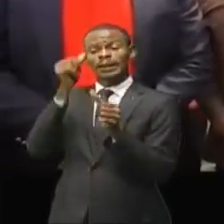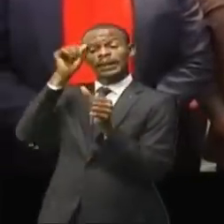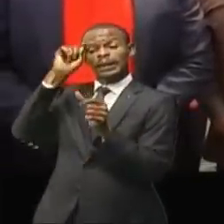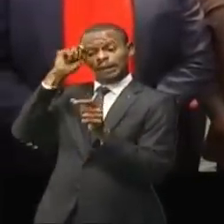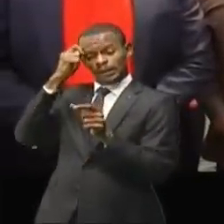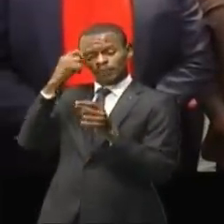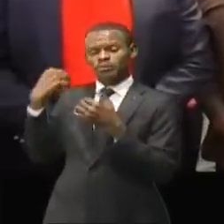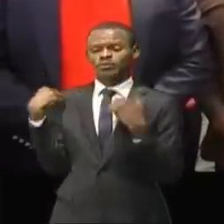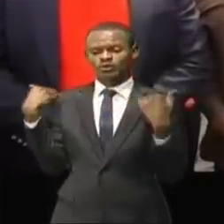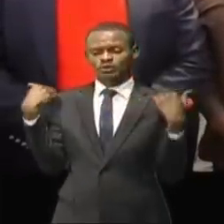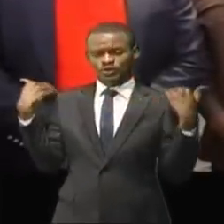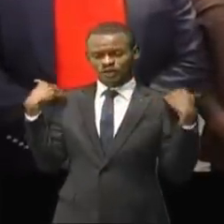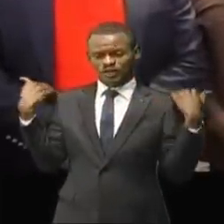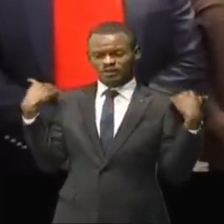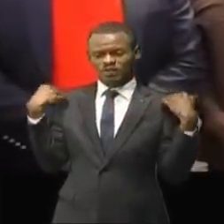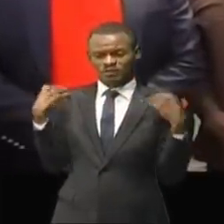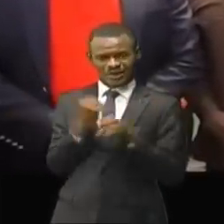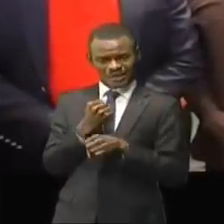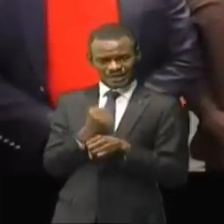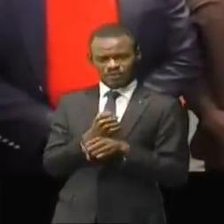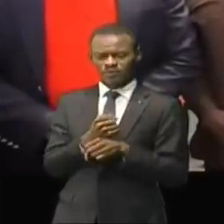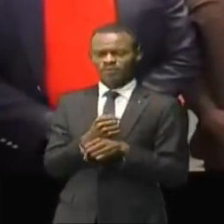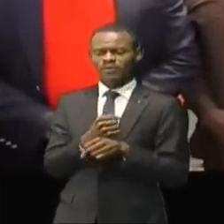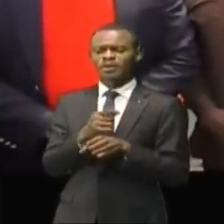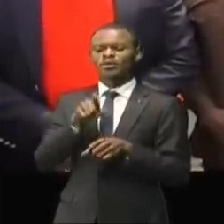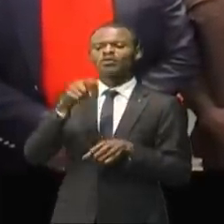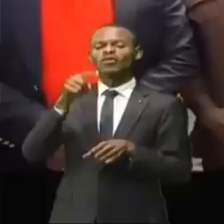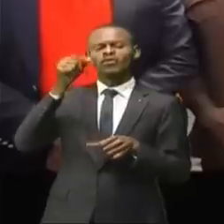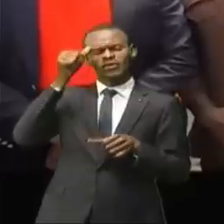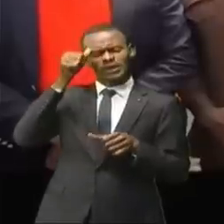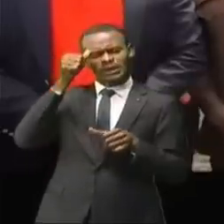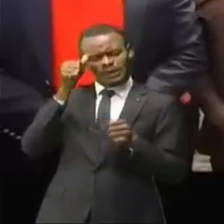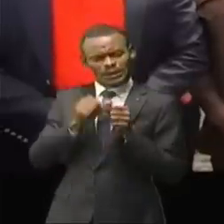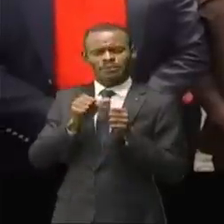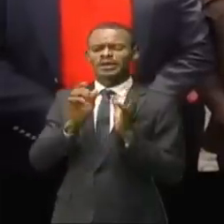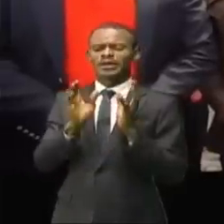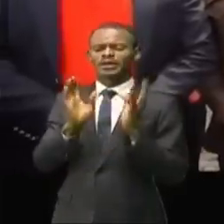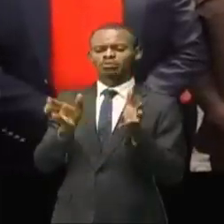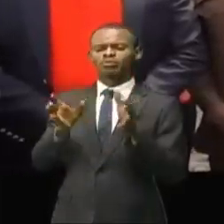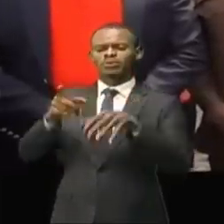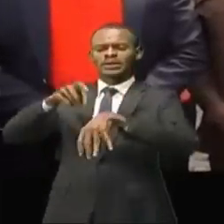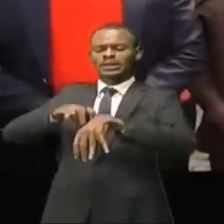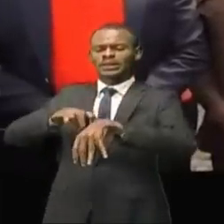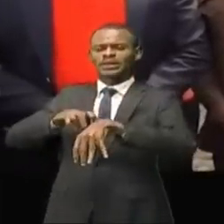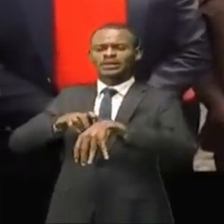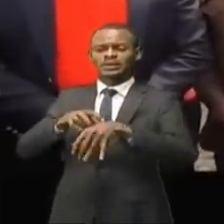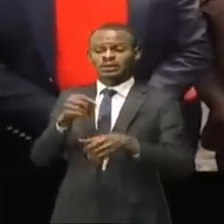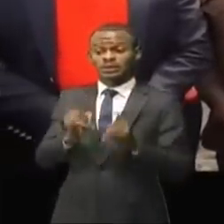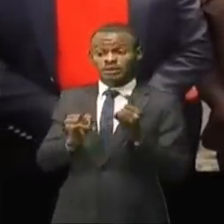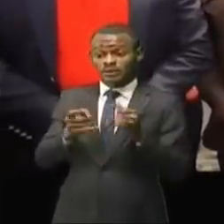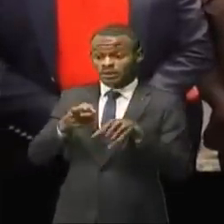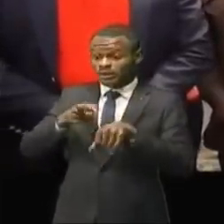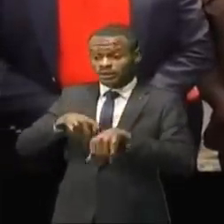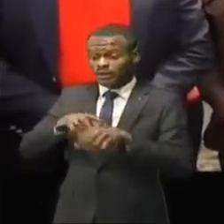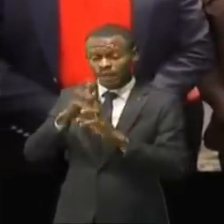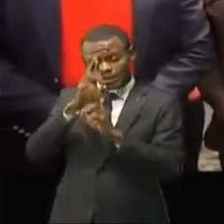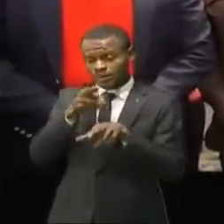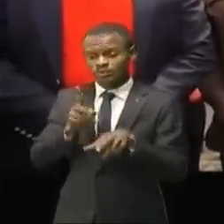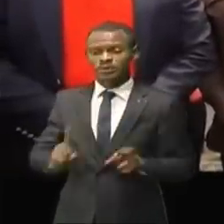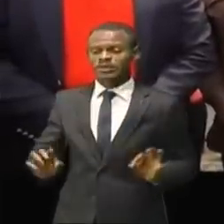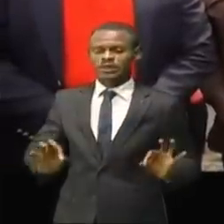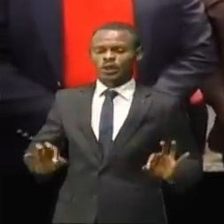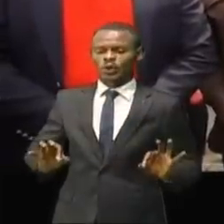pour le 31 juillet tous les chantiers rendus sinon c'est eux qui vont avoir les pénalités parce que il y a un contrat